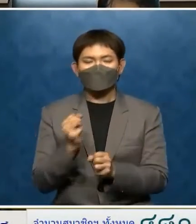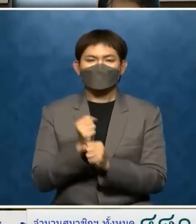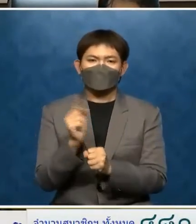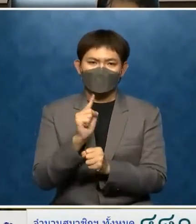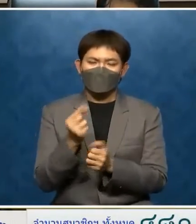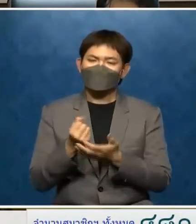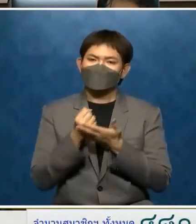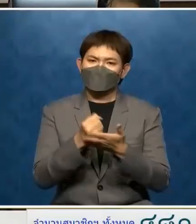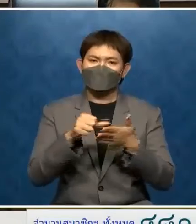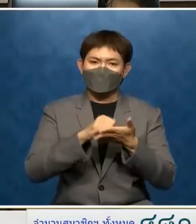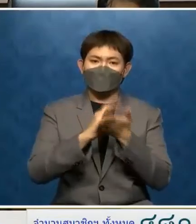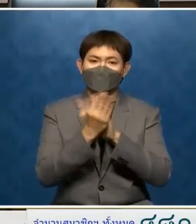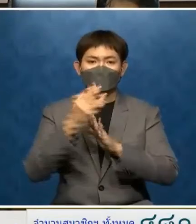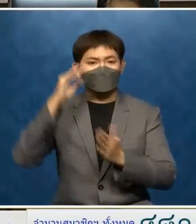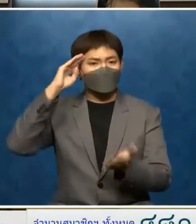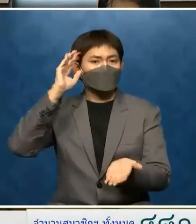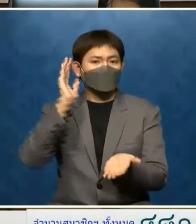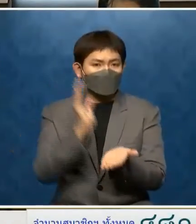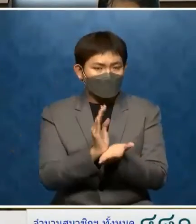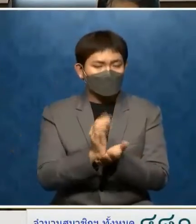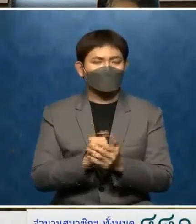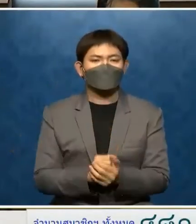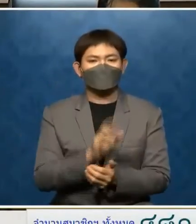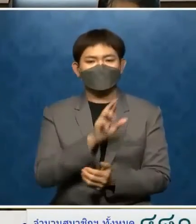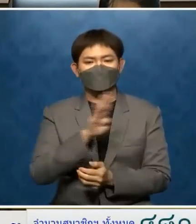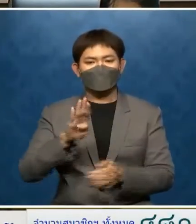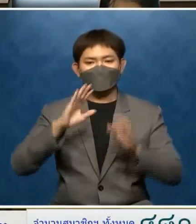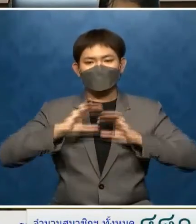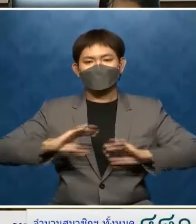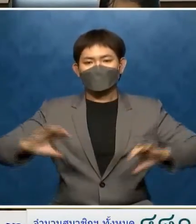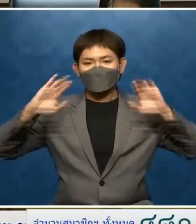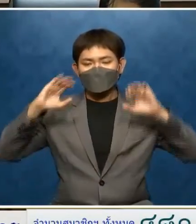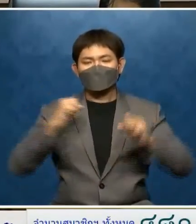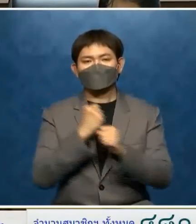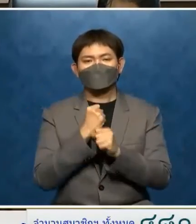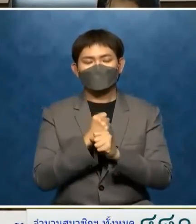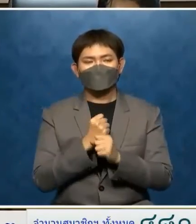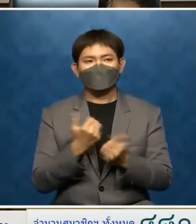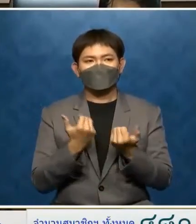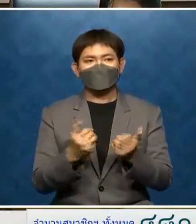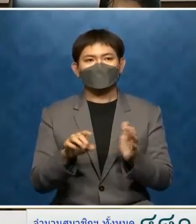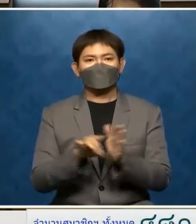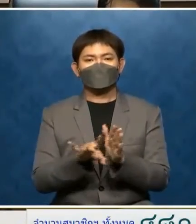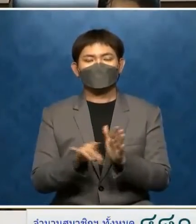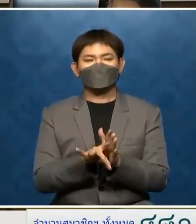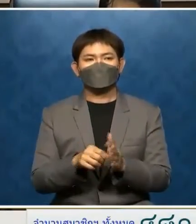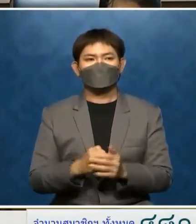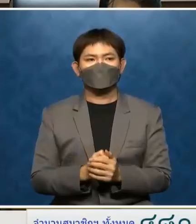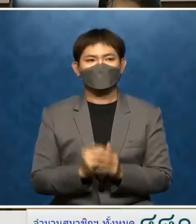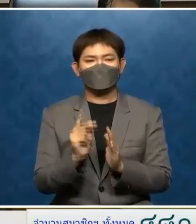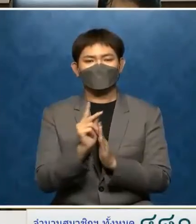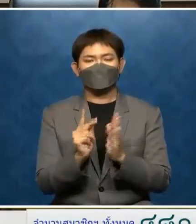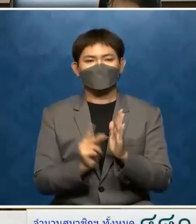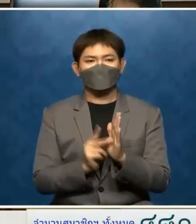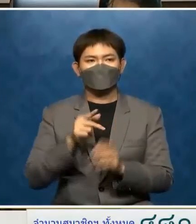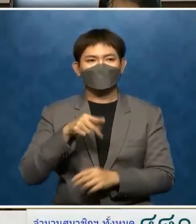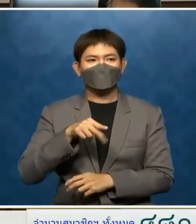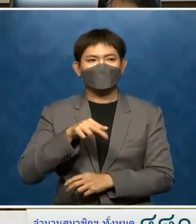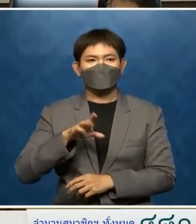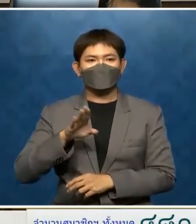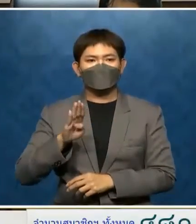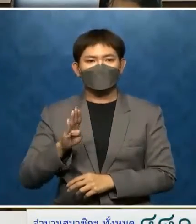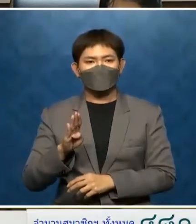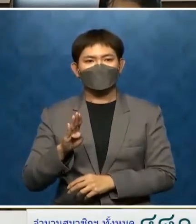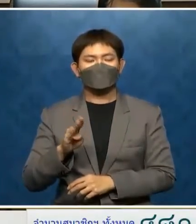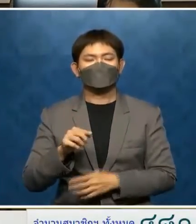การปฏรูปตำรวจ การปฏรูประบบราชการท้ายสุดค่ะ พราชบญญาติทั้ง 4 ร่